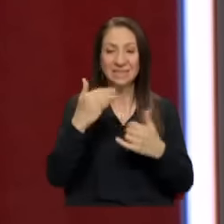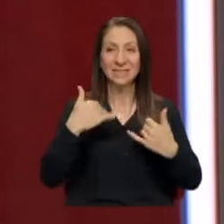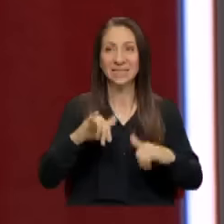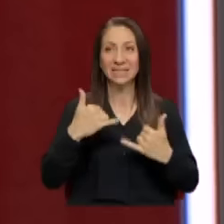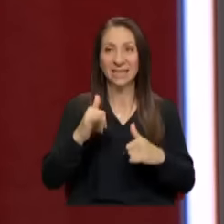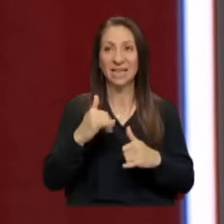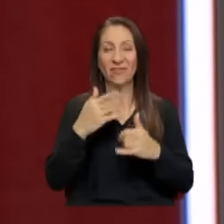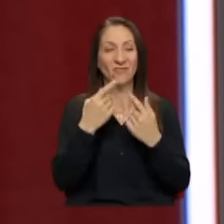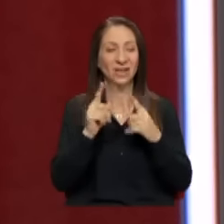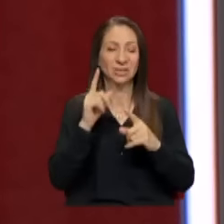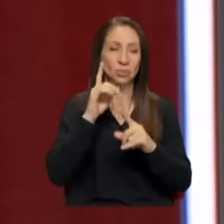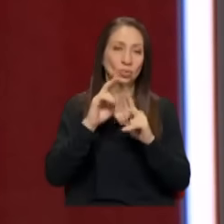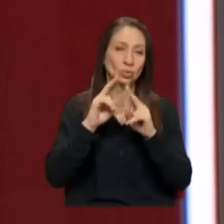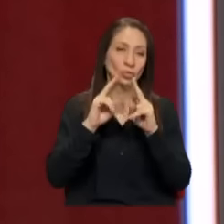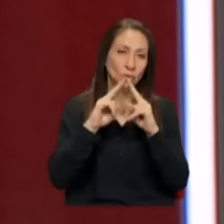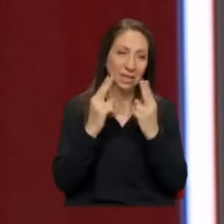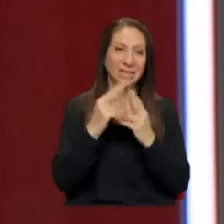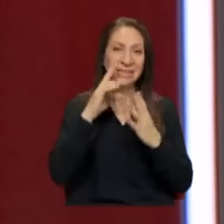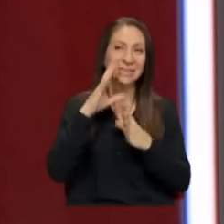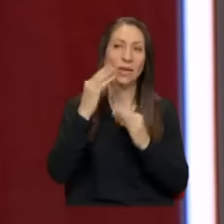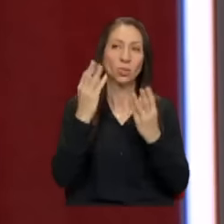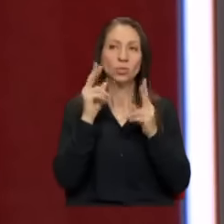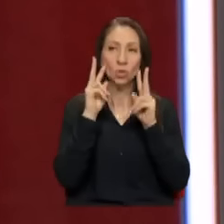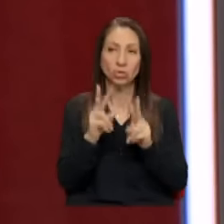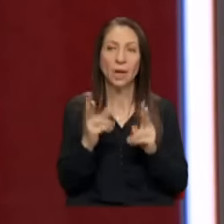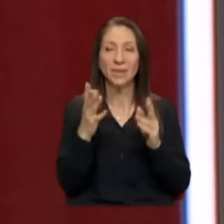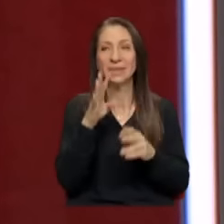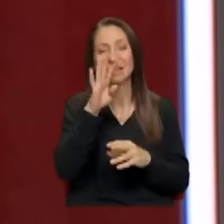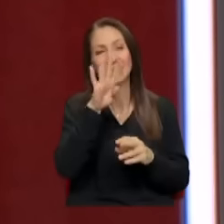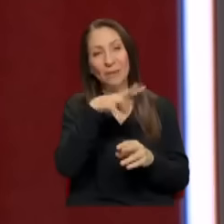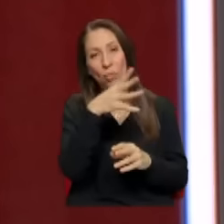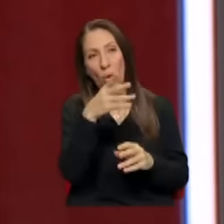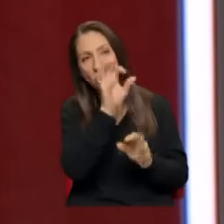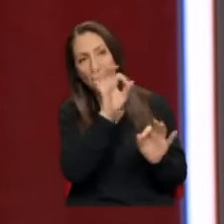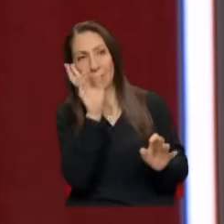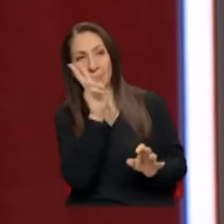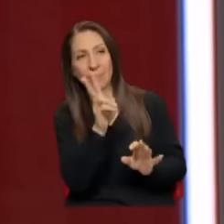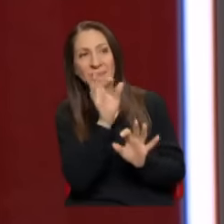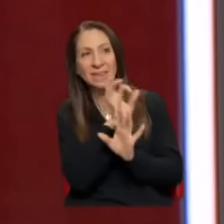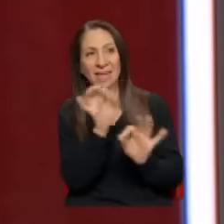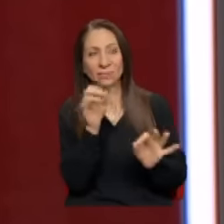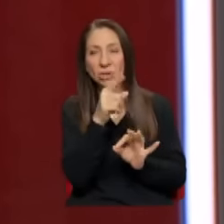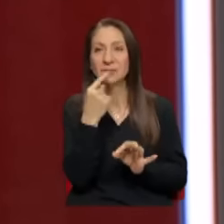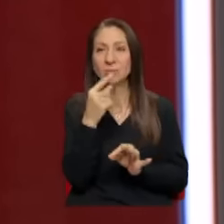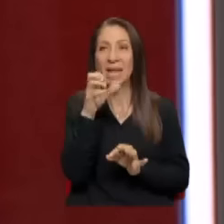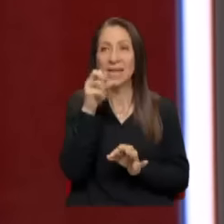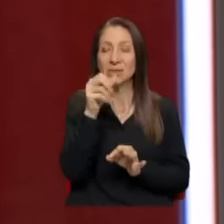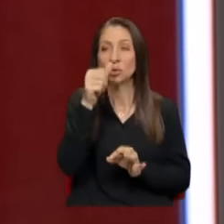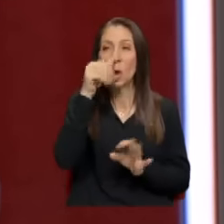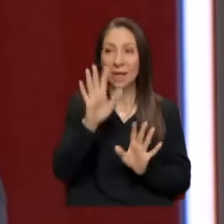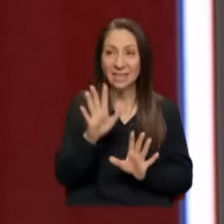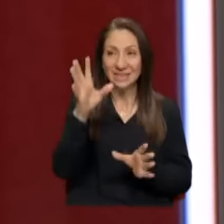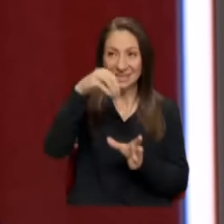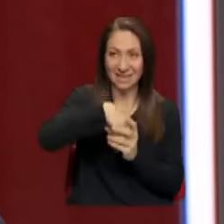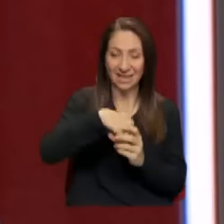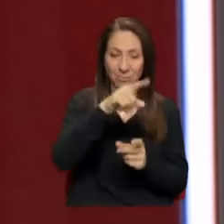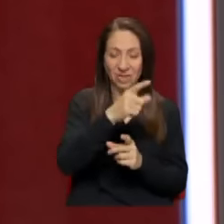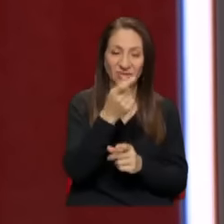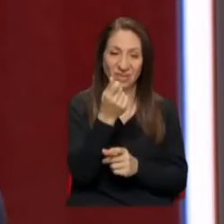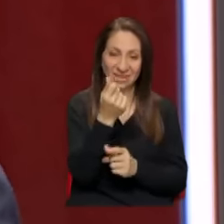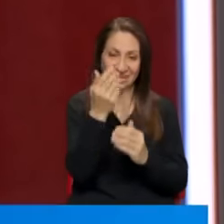tatillerden ayrı dünyaların insanları olduğumuzu da gösteriyor aslında ama tablolarda bunu çok net ifade ediyor. Buradaki demiştim elektrik ve doğalgazı içeren bir